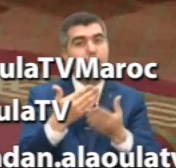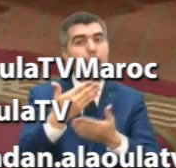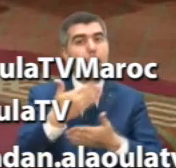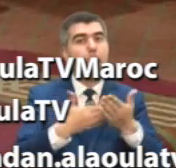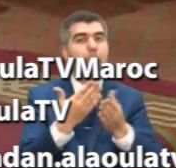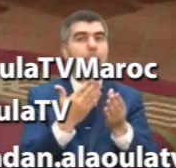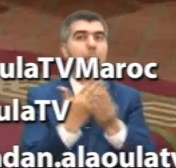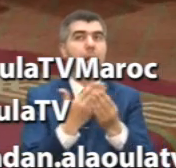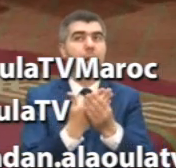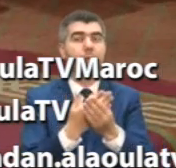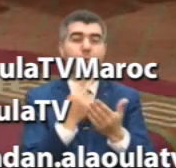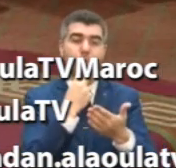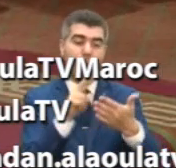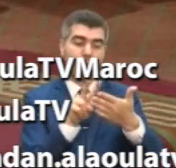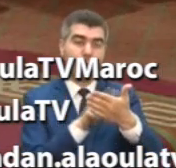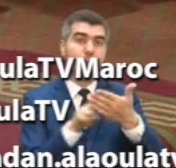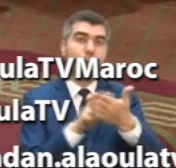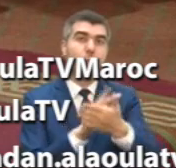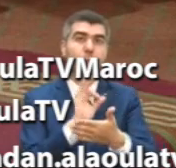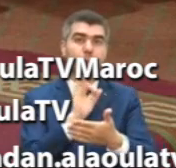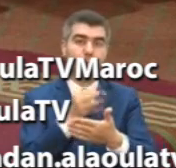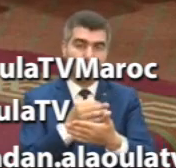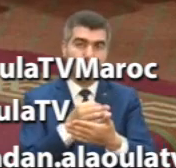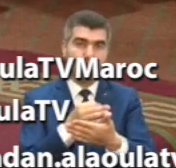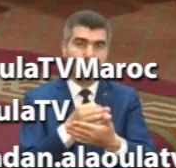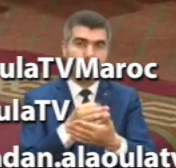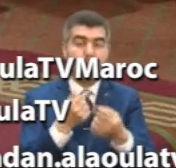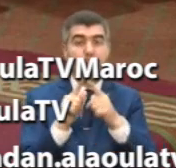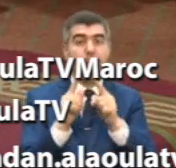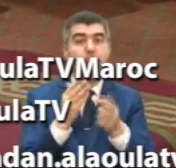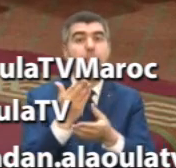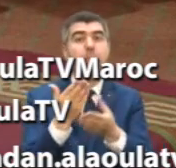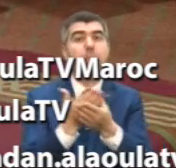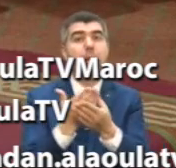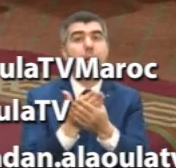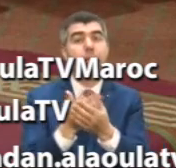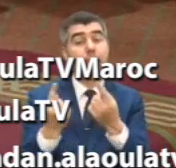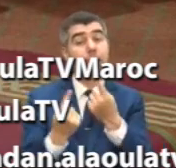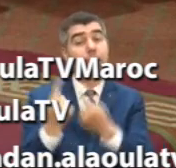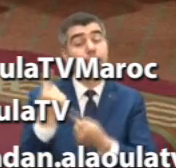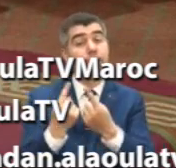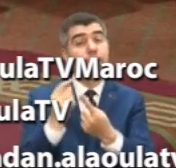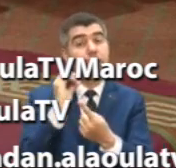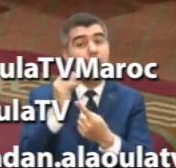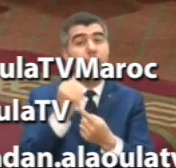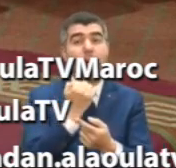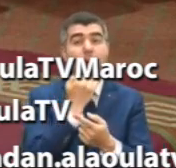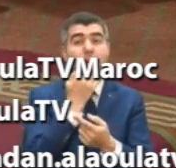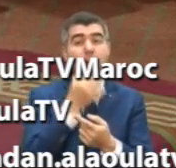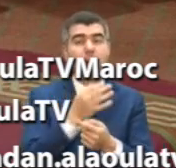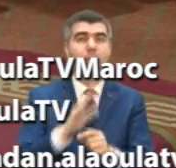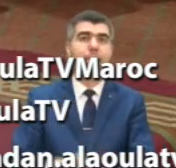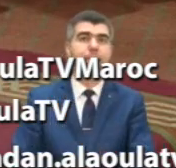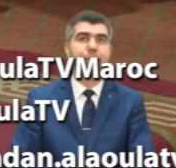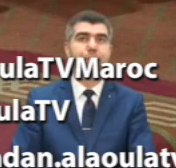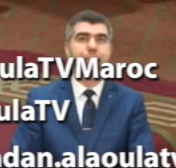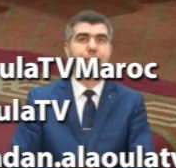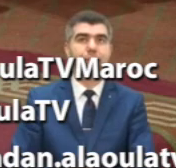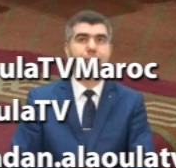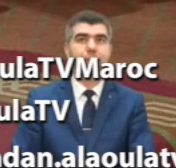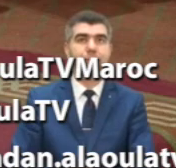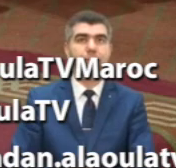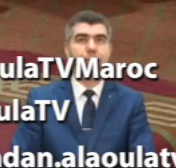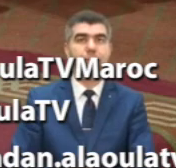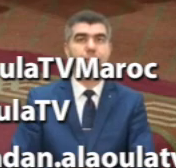نتبعوها، وهذه الحالات الخاصة غادي تكون مرتبطة بالملفات ديال هاد الأشخاص. بالنسبة